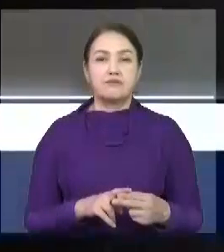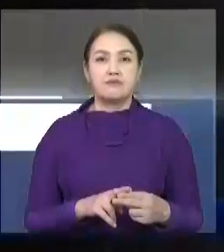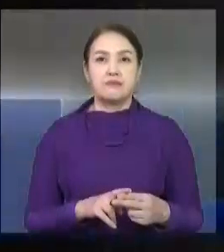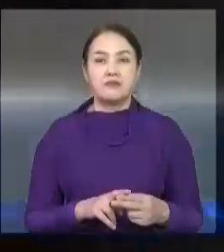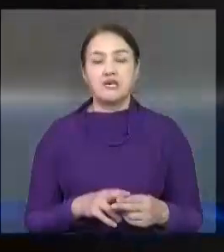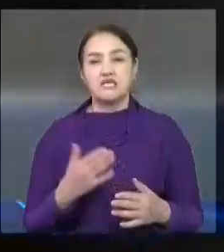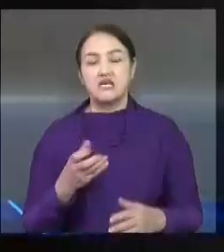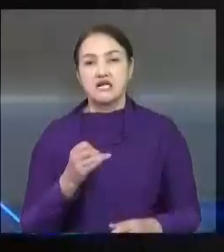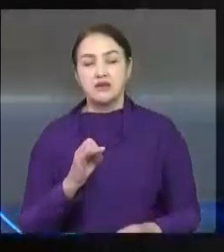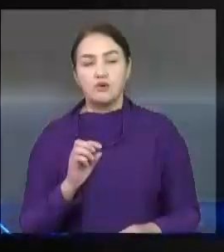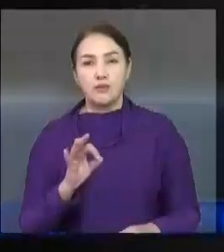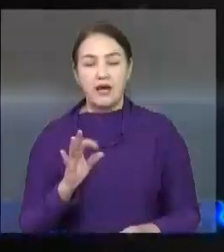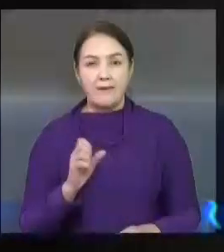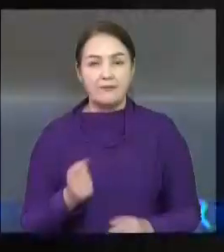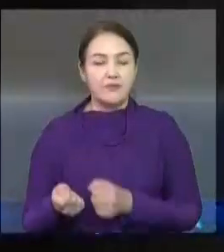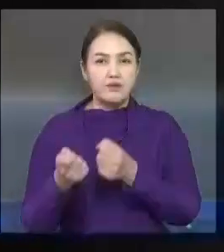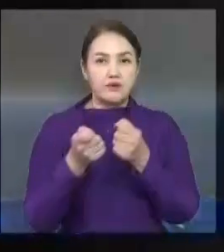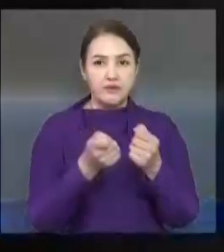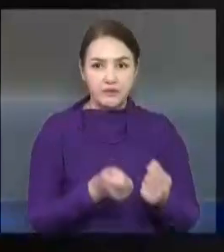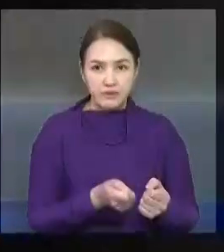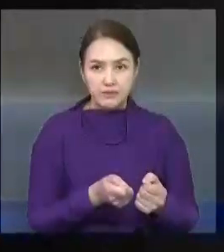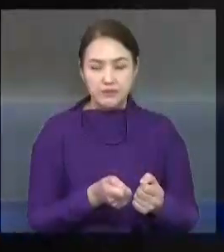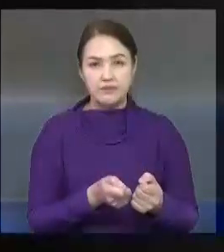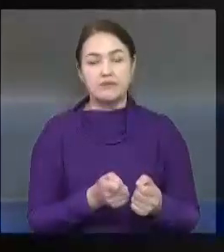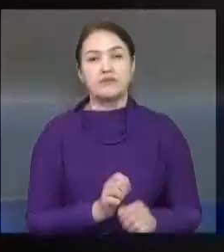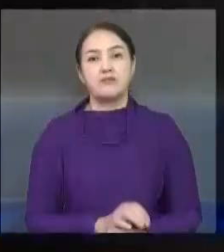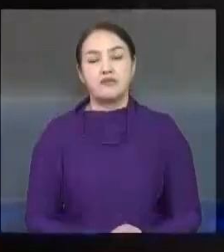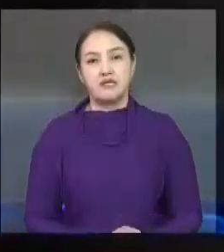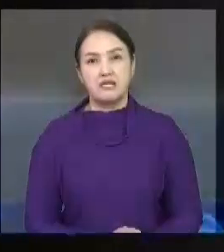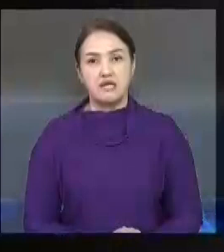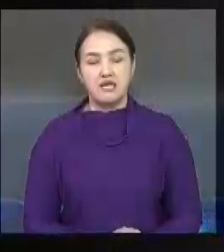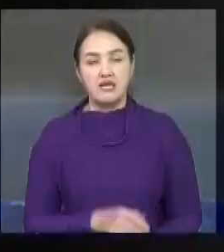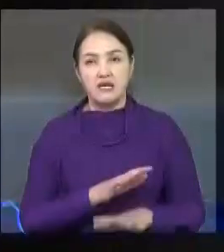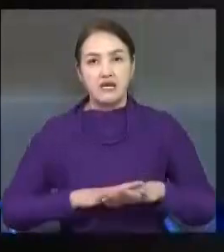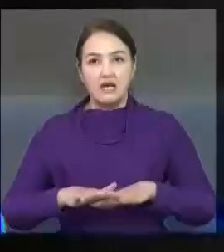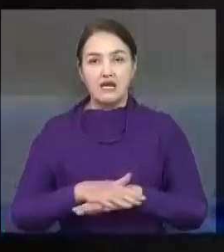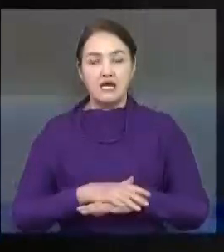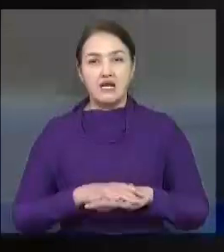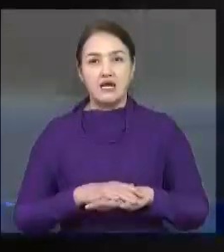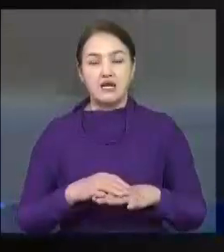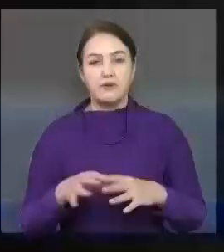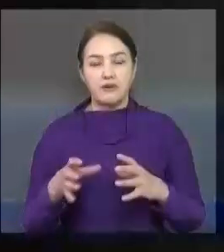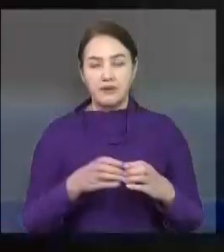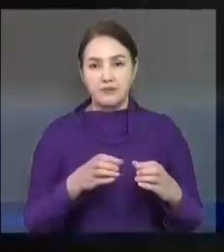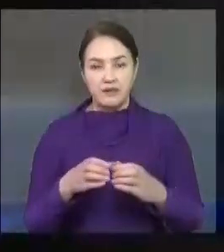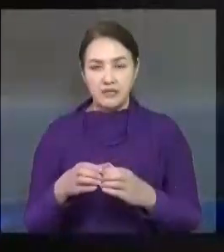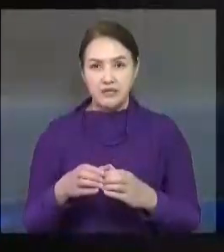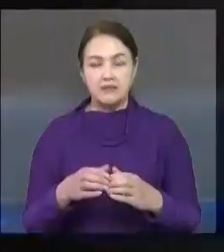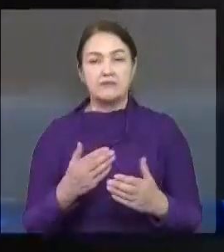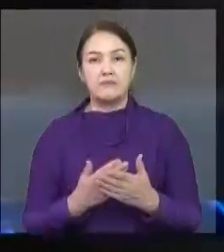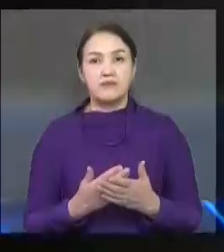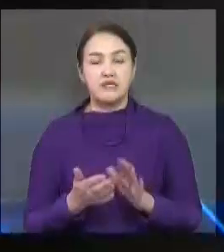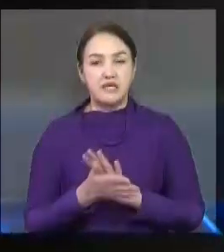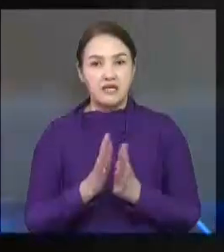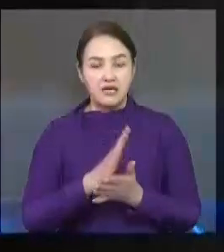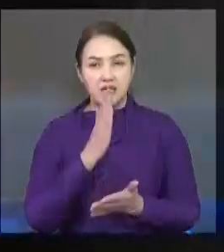Сары оба деген жерге көшіреміз деп отырмыз. Халықпен ұсқот жасалды. Оның ішінде ол жерге